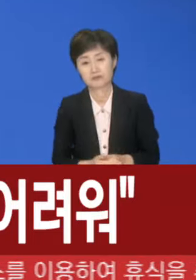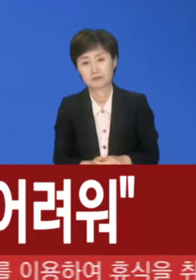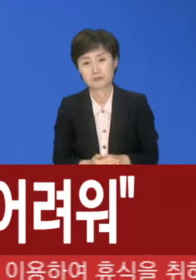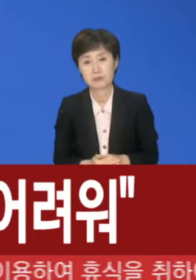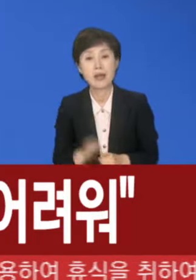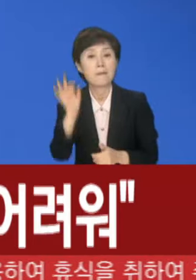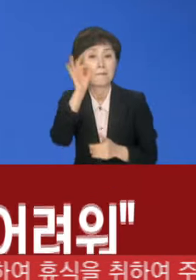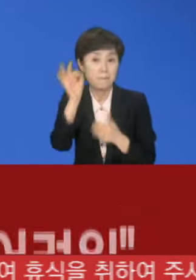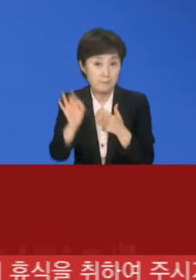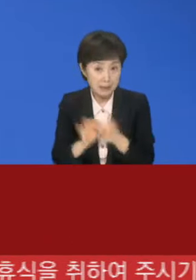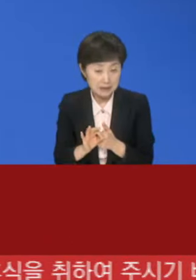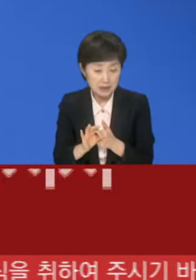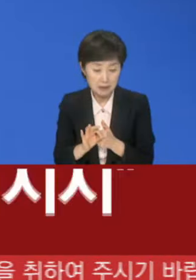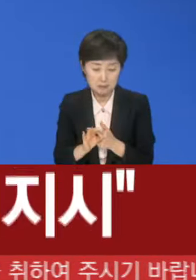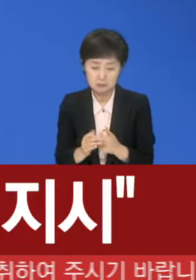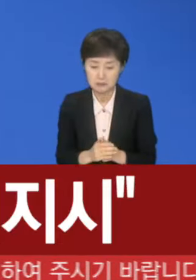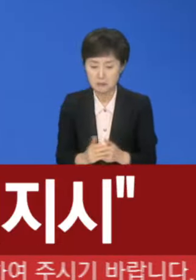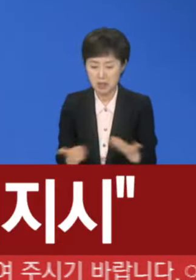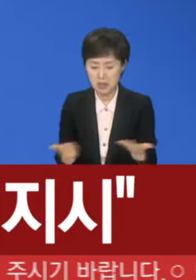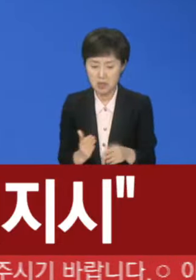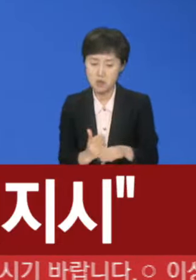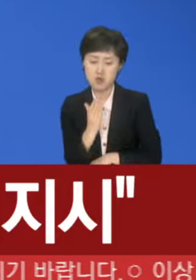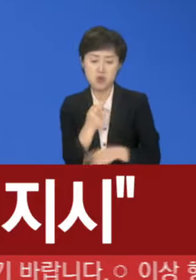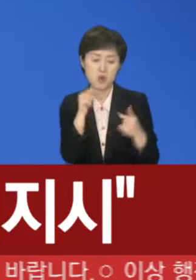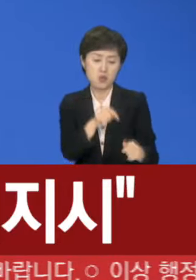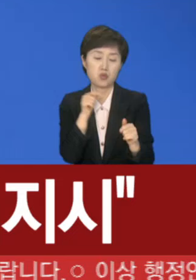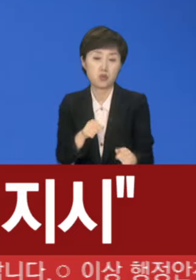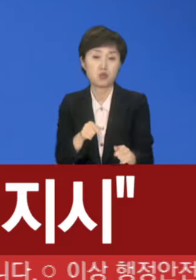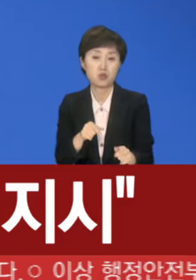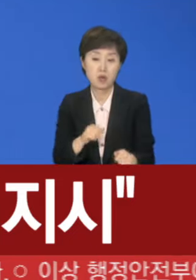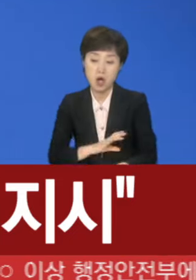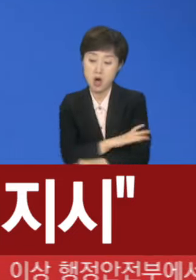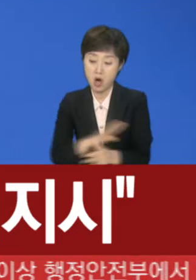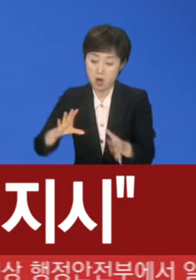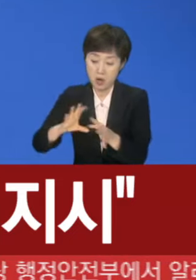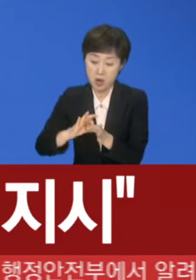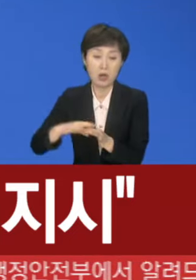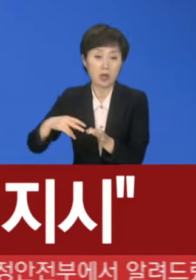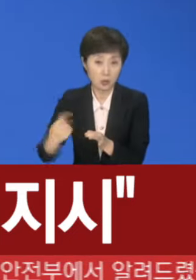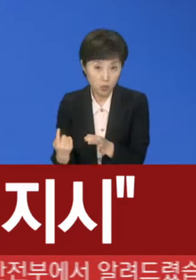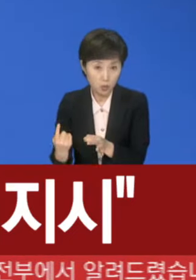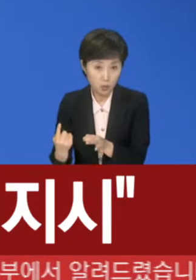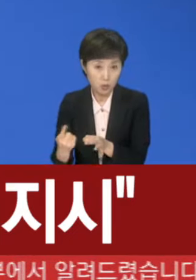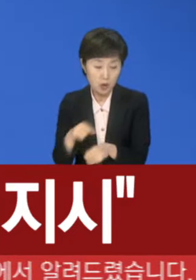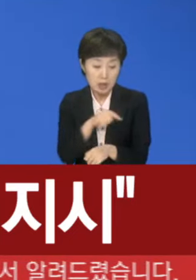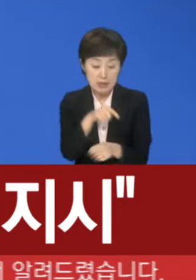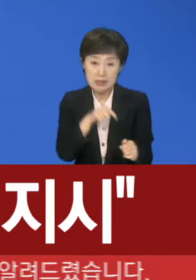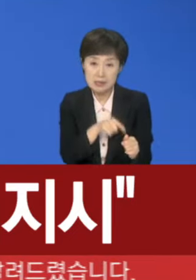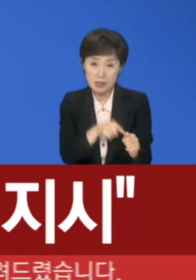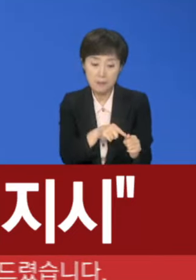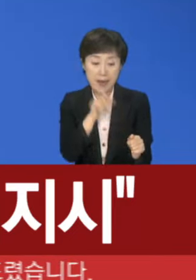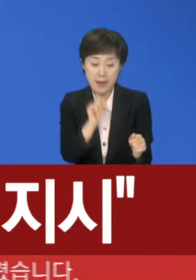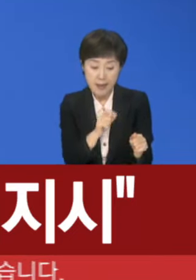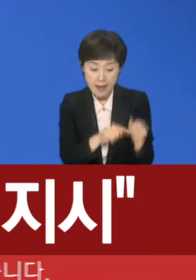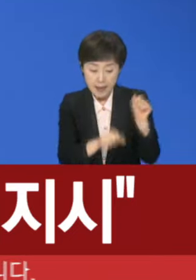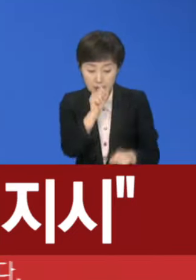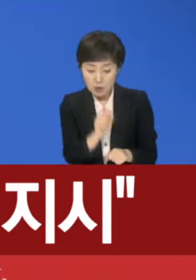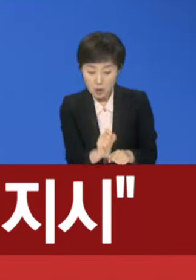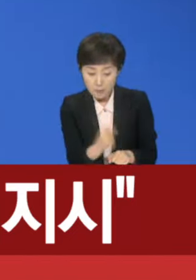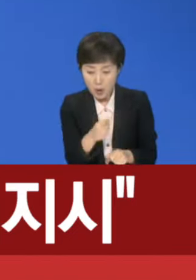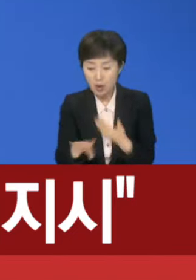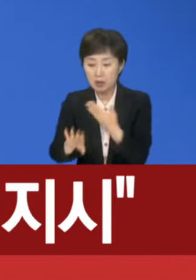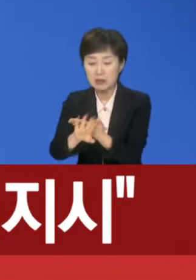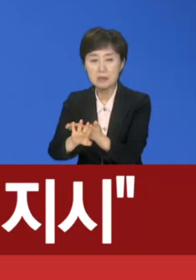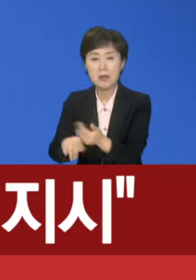달리 월권행위도 직권남용에 해당한다 하더라도 이 월권행위로 인해 현실적으로 다른 사람에게 법령상 의무 없는